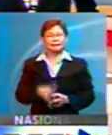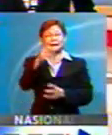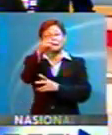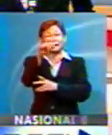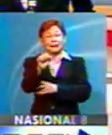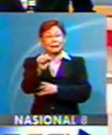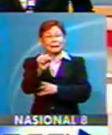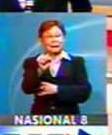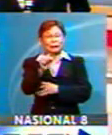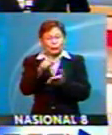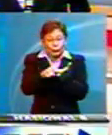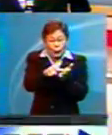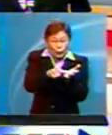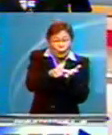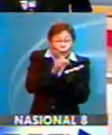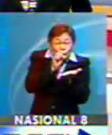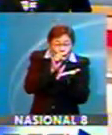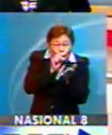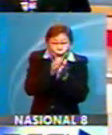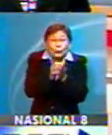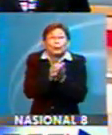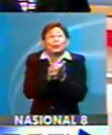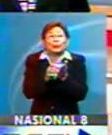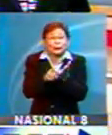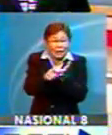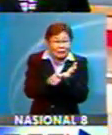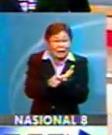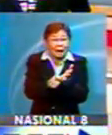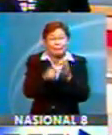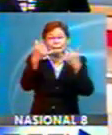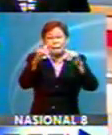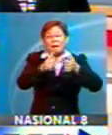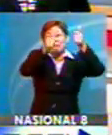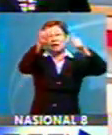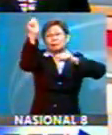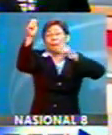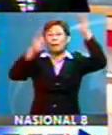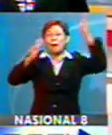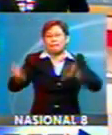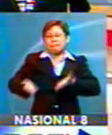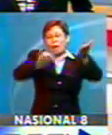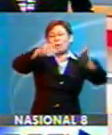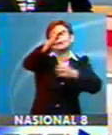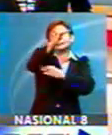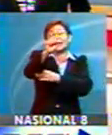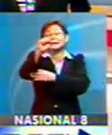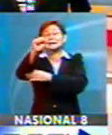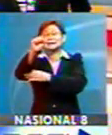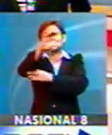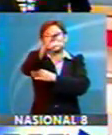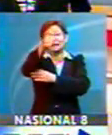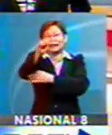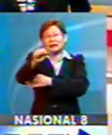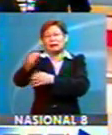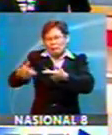Kes skandal doping pemain badminton nombor 1 dunia Datuk Lee Chong Wei perlu dibawa ke Mahkamah Timbang Tara Sukan CAS meskipun peluang